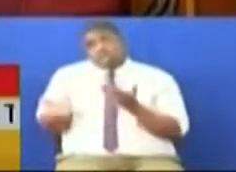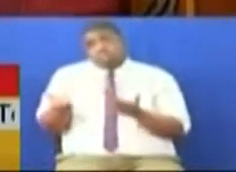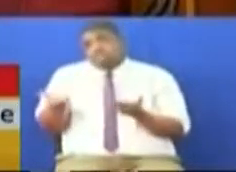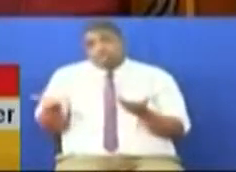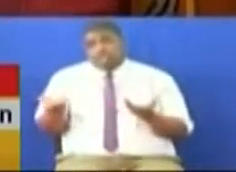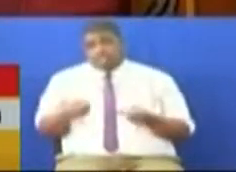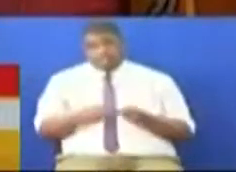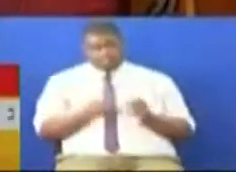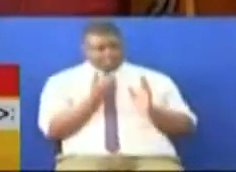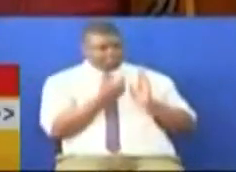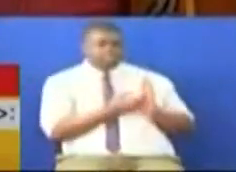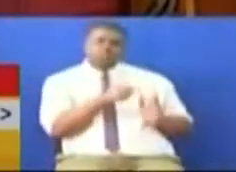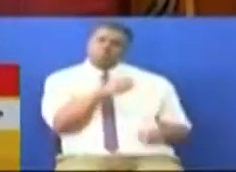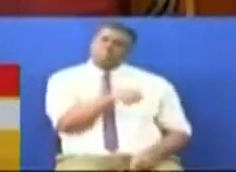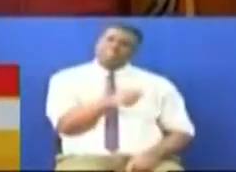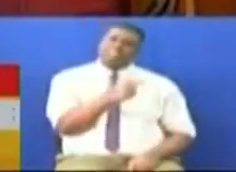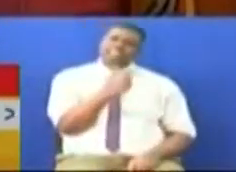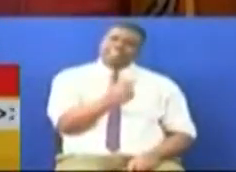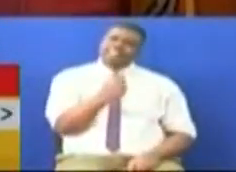kama hii ya TTCL board